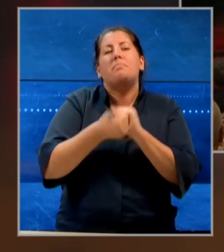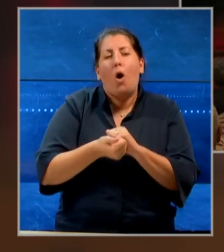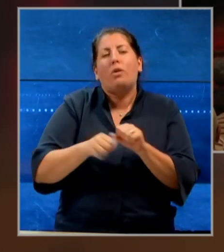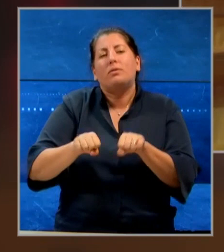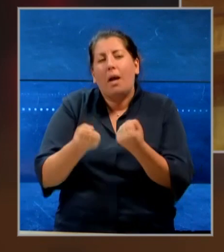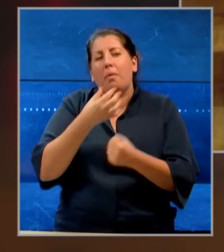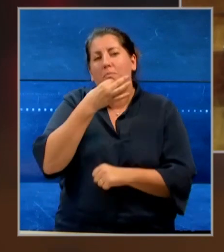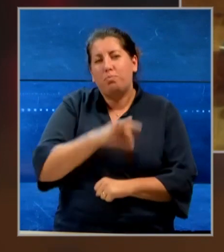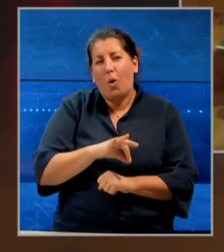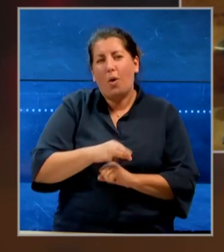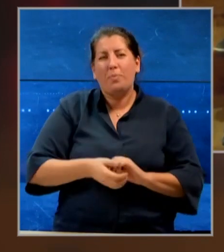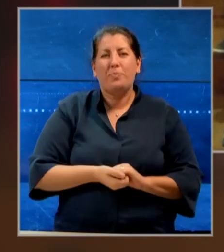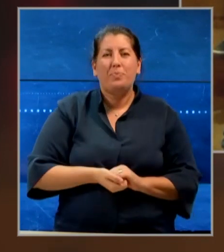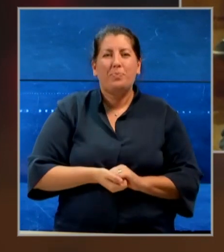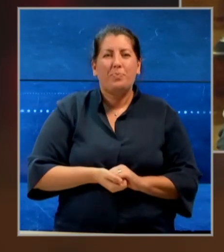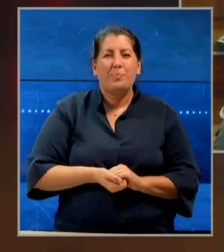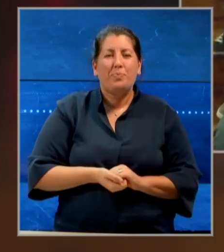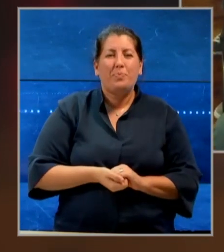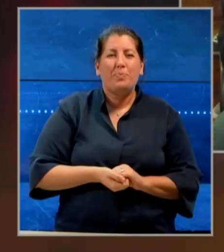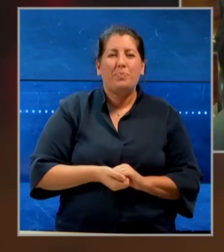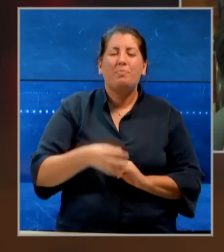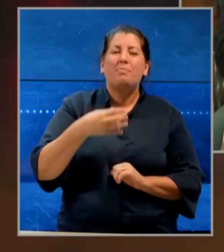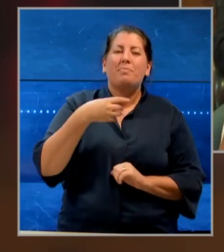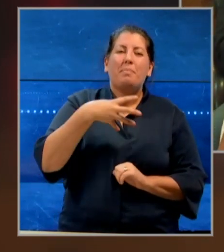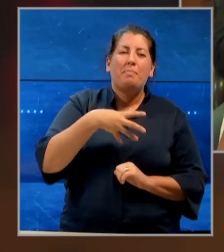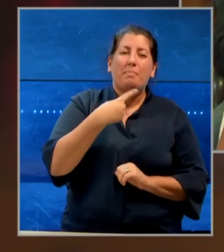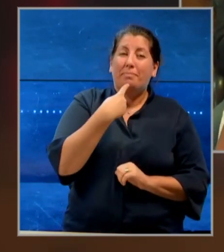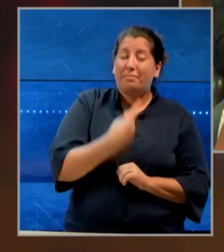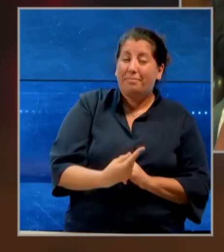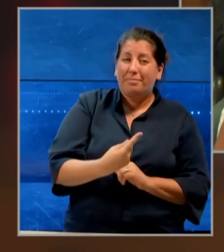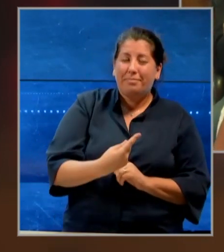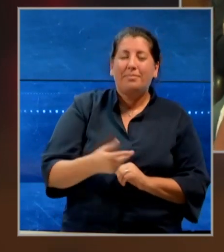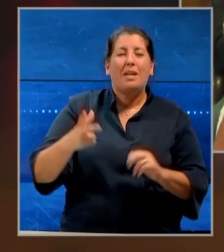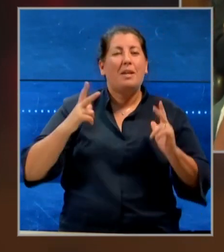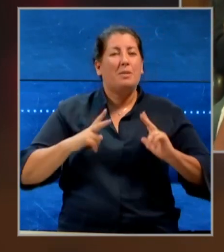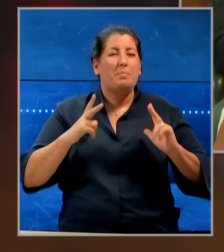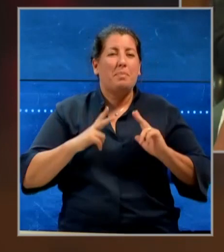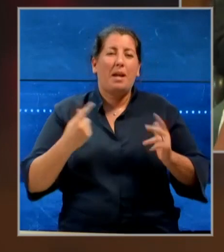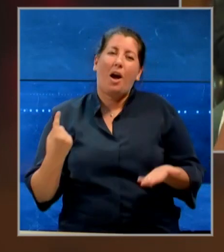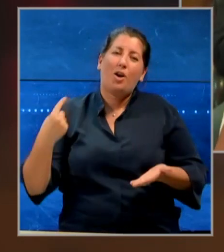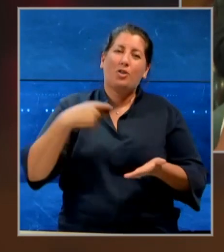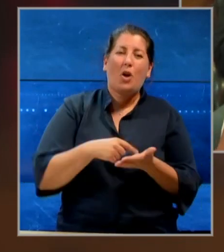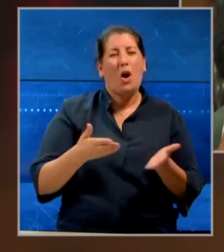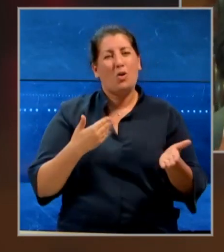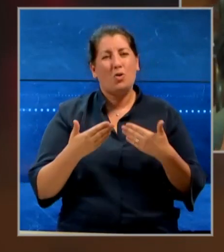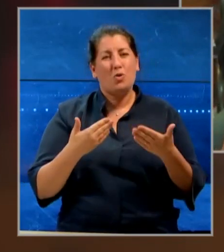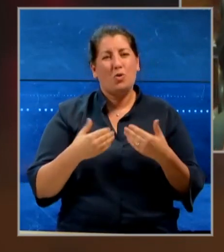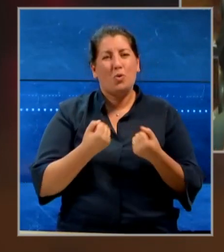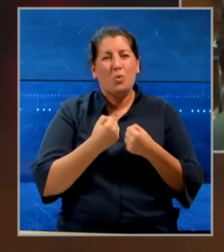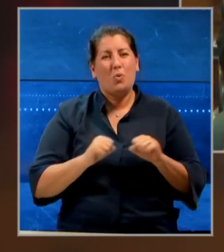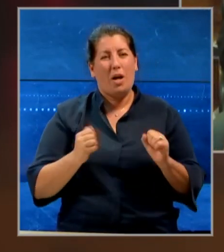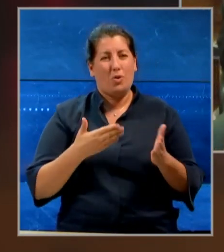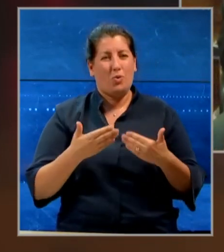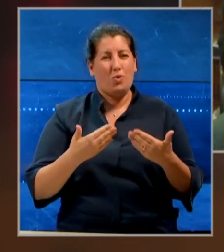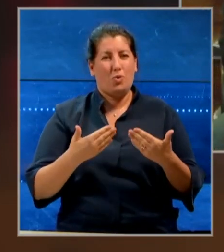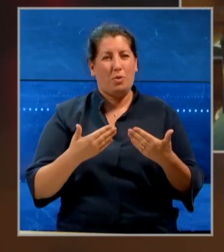Enzo, permettimi, colgo l'assist per mandarle un calorosissimo saluto, un abbraccio, e speriamo che si riprenda presto anche per tornare qui insieme